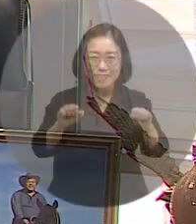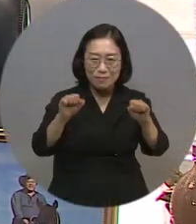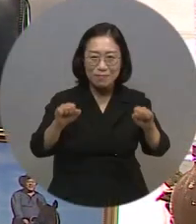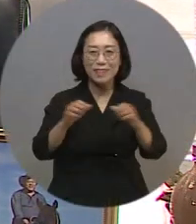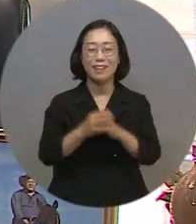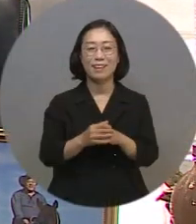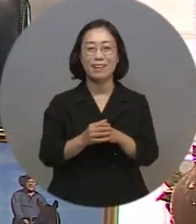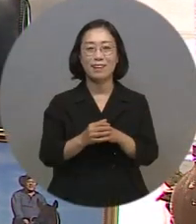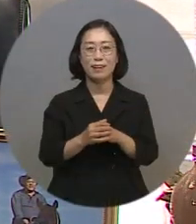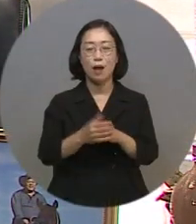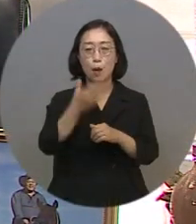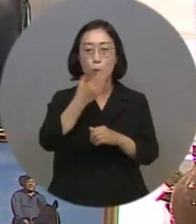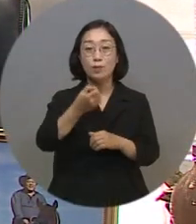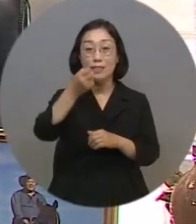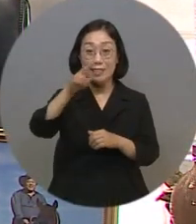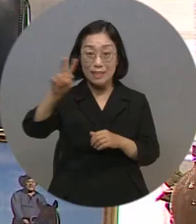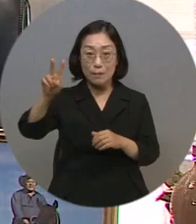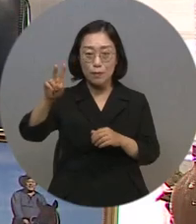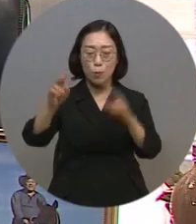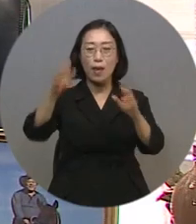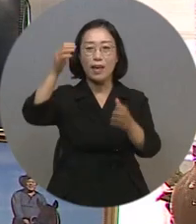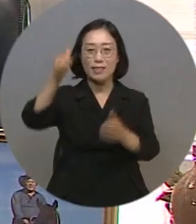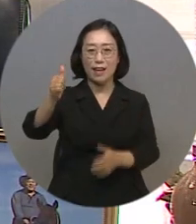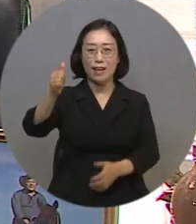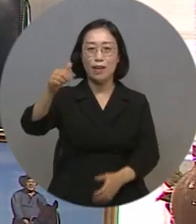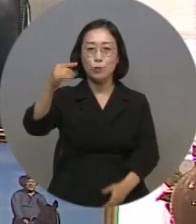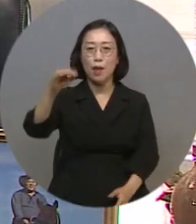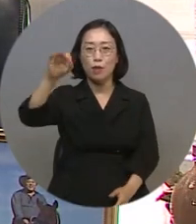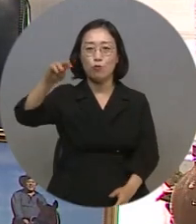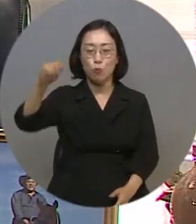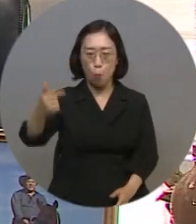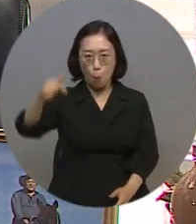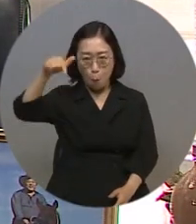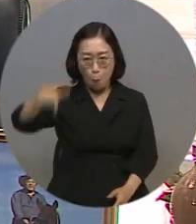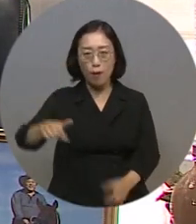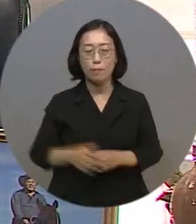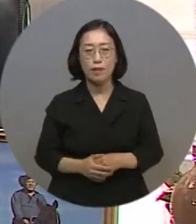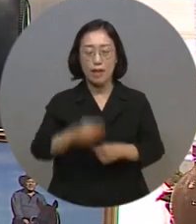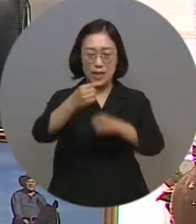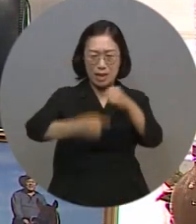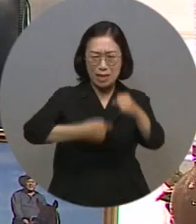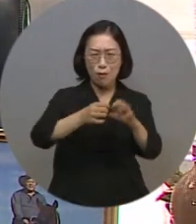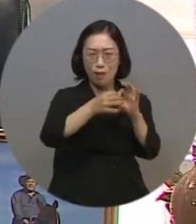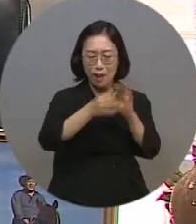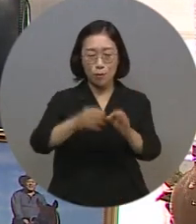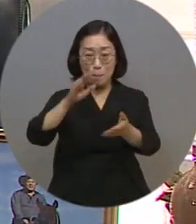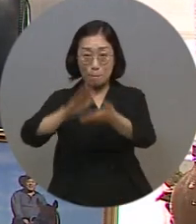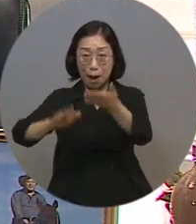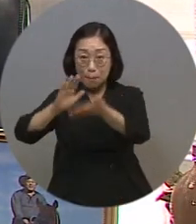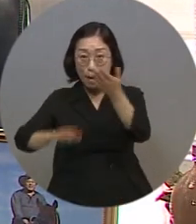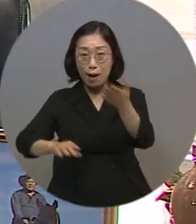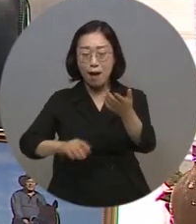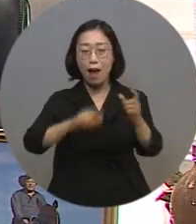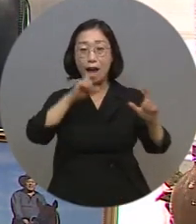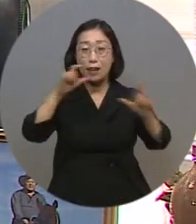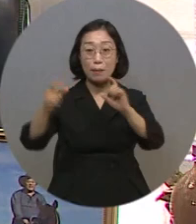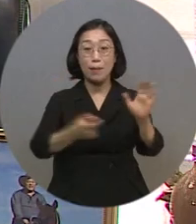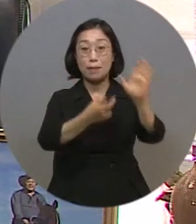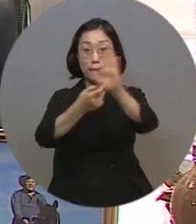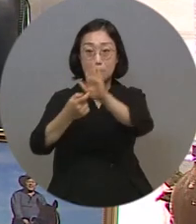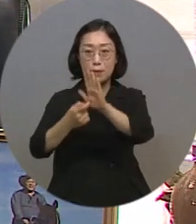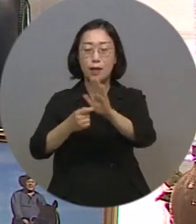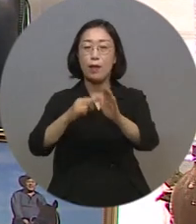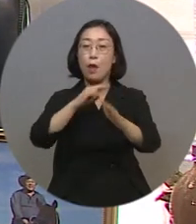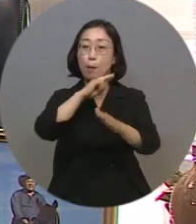안녕하십니까 복지 t 회장 축입니다 연중 캠페인 2024년도 편한 세상을